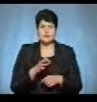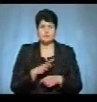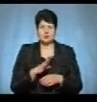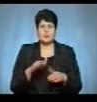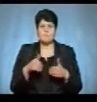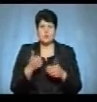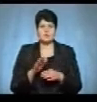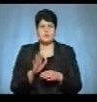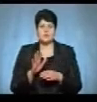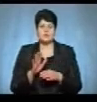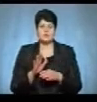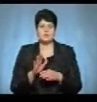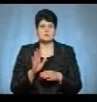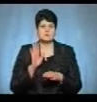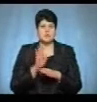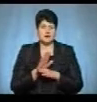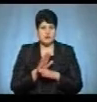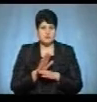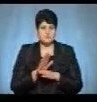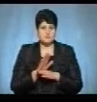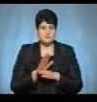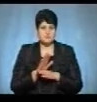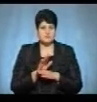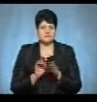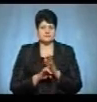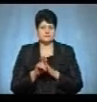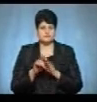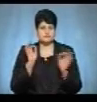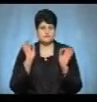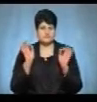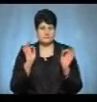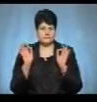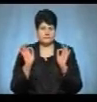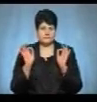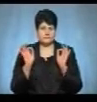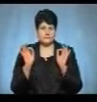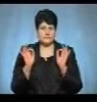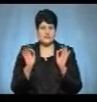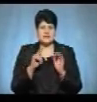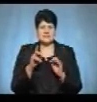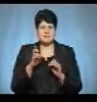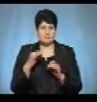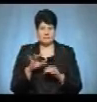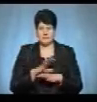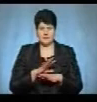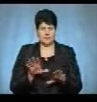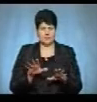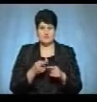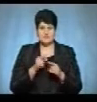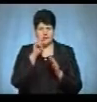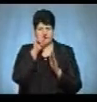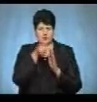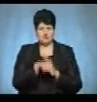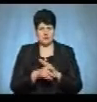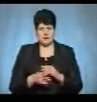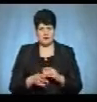подана команда на запуск оповіщення. Збій виключено, це тільки втручання, бо